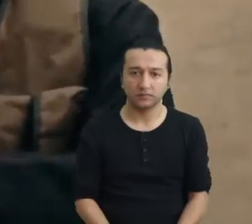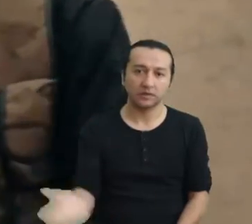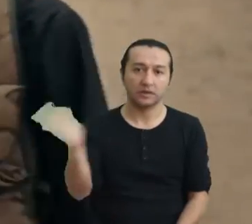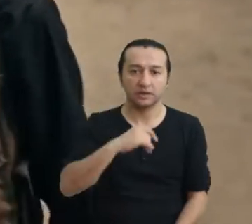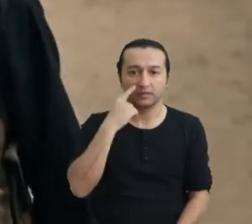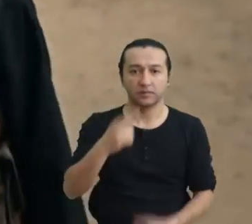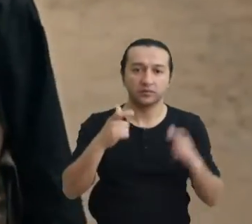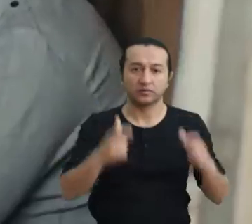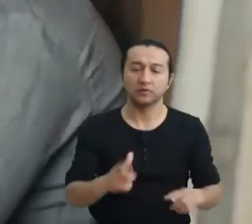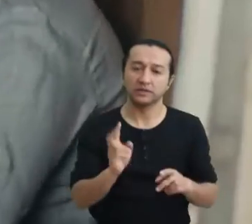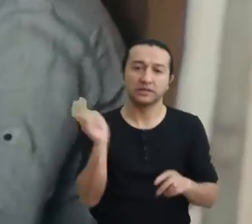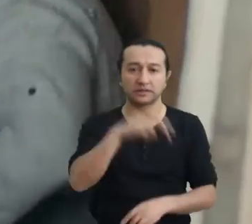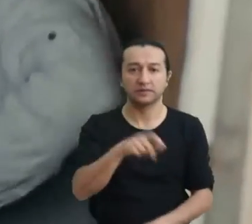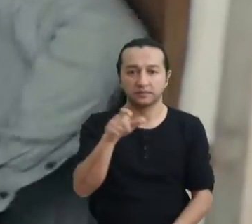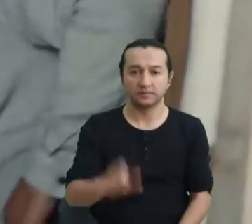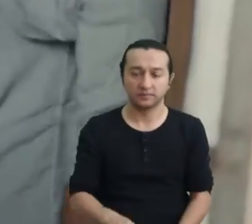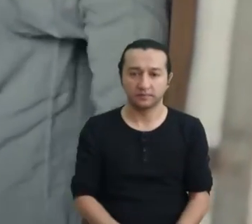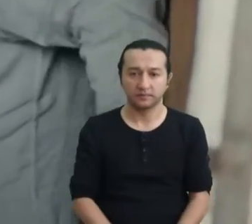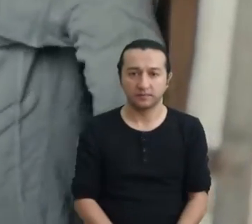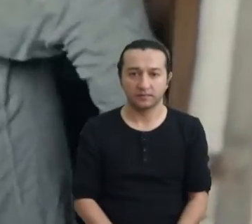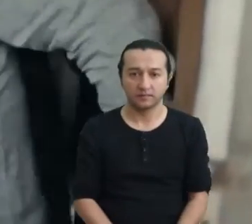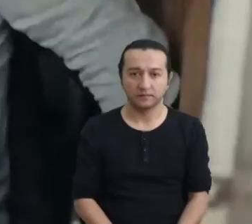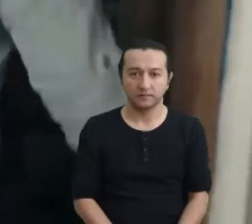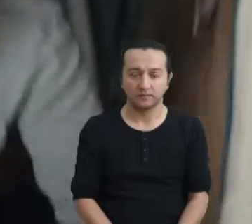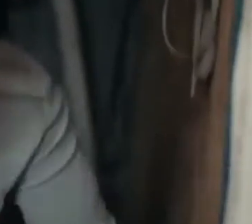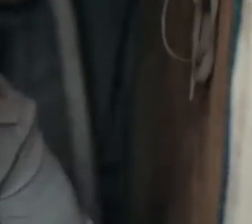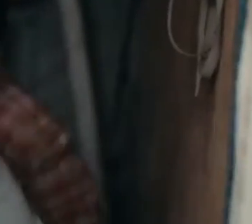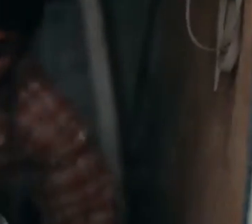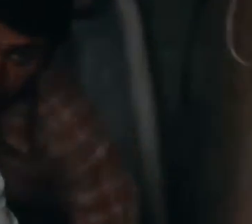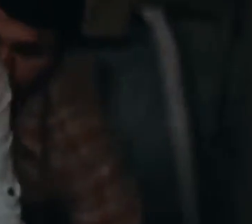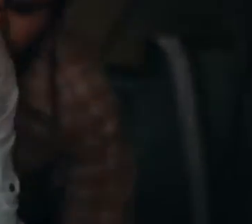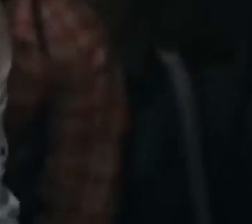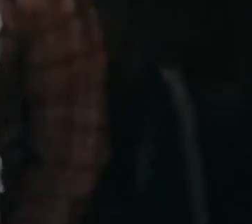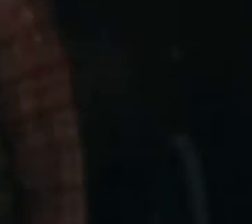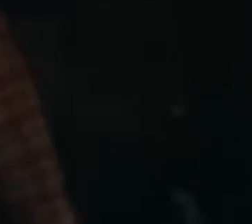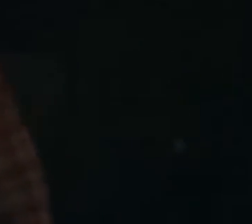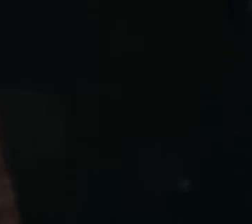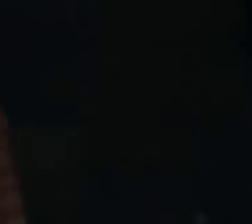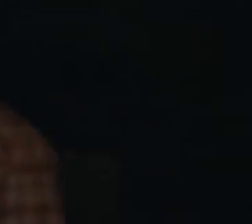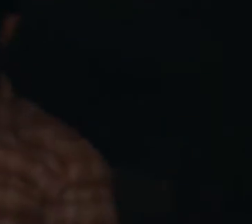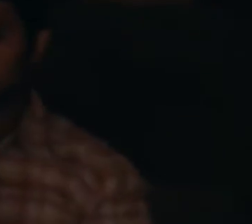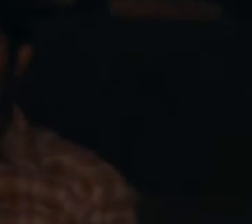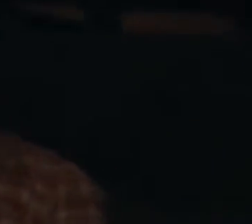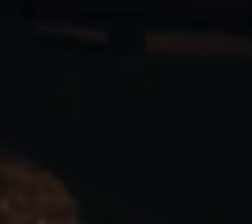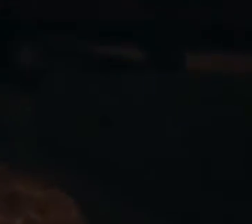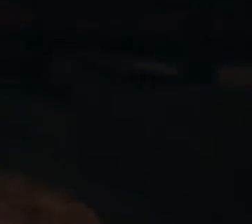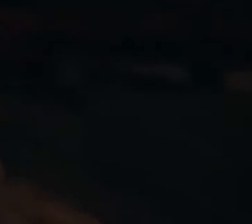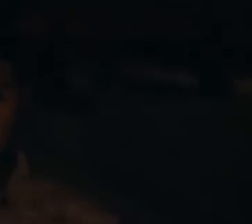Hadi bakalım buraya kadar atlayın. Yusuf ve diğerleri hareketlendiler. Yusuf sırt çantasını da aldı.